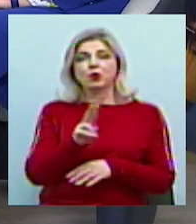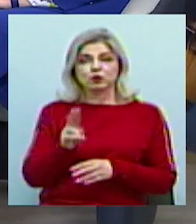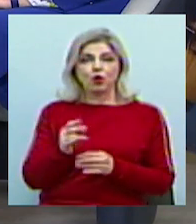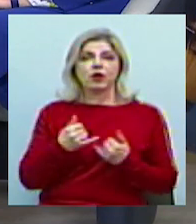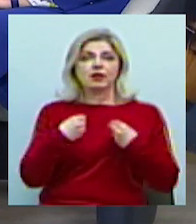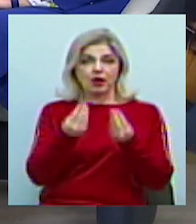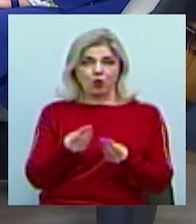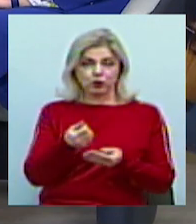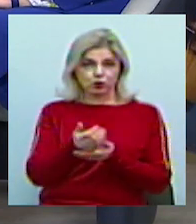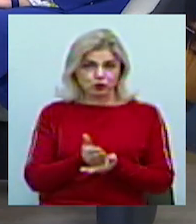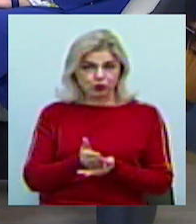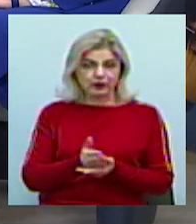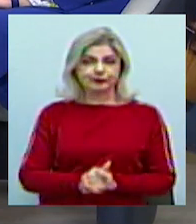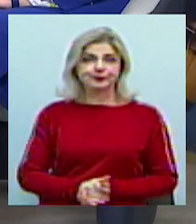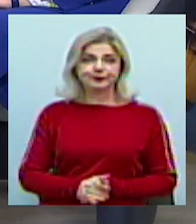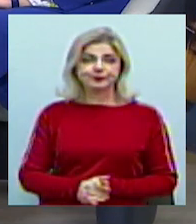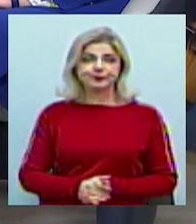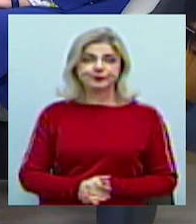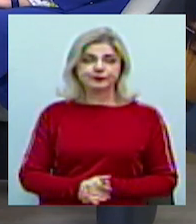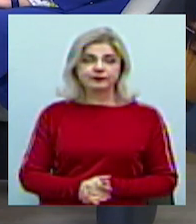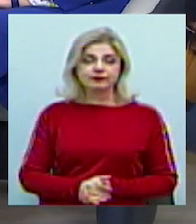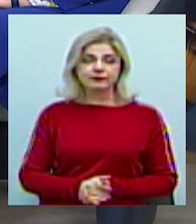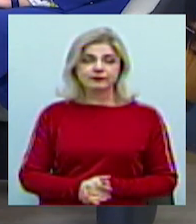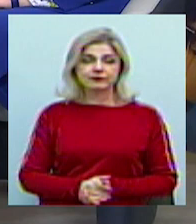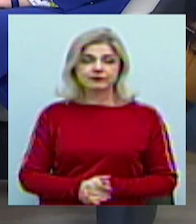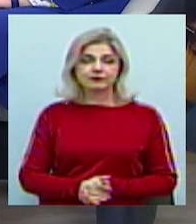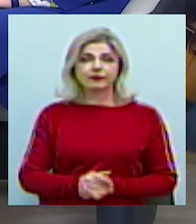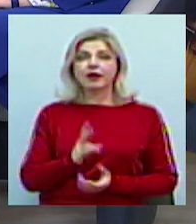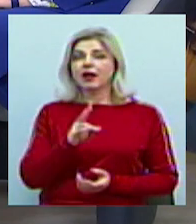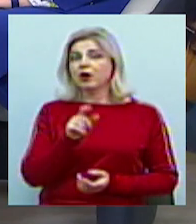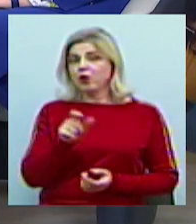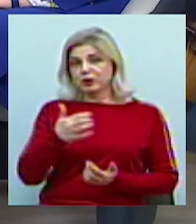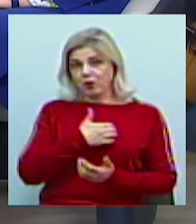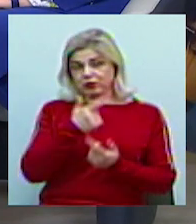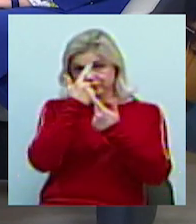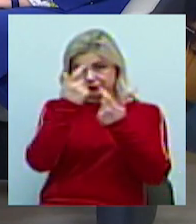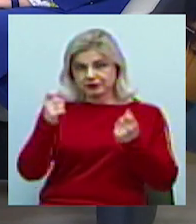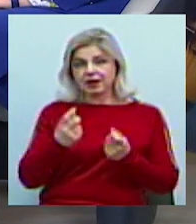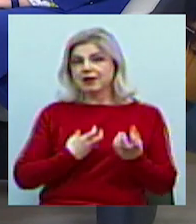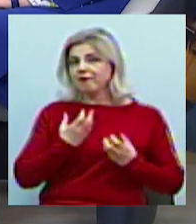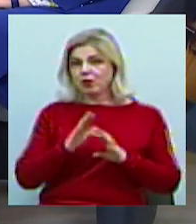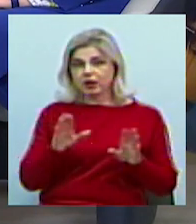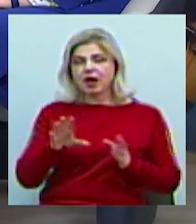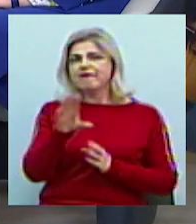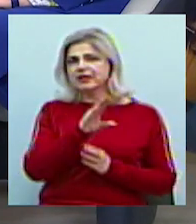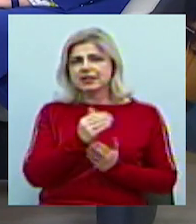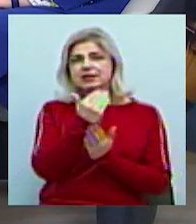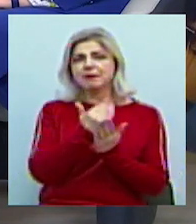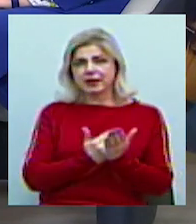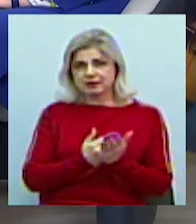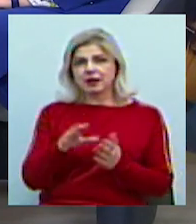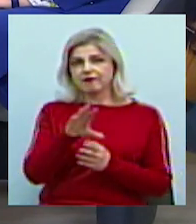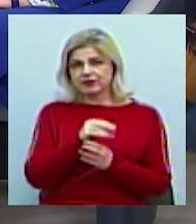всіх наших глядачів про те, що в них хвилюйтеся, всі реєстри, всі списки пройшли, вони